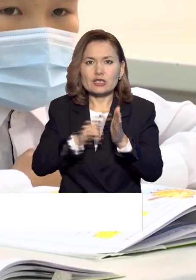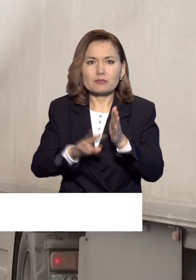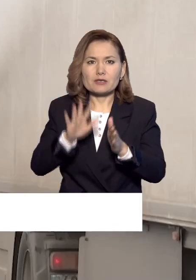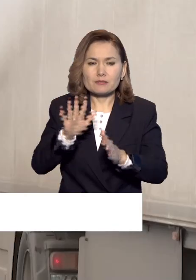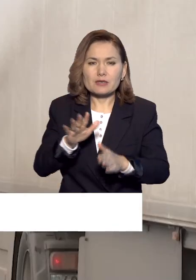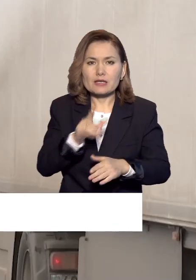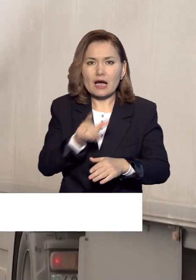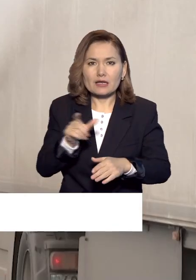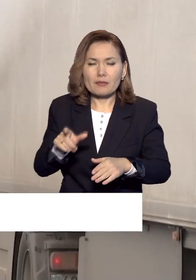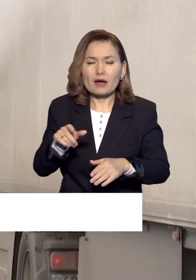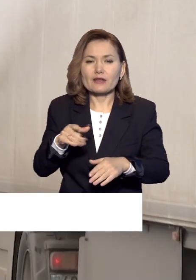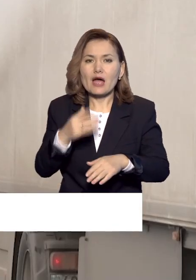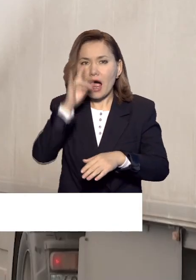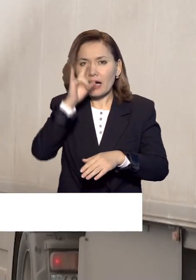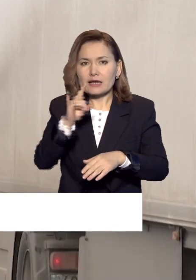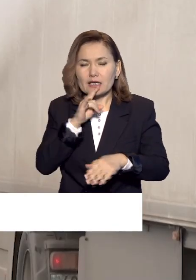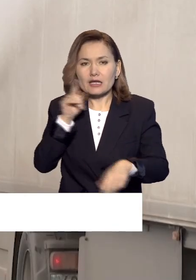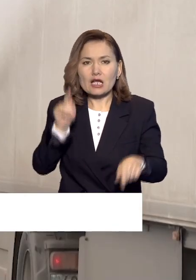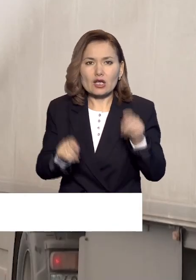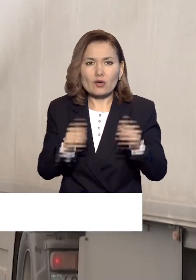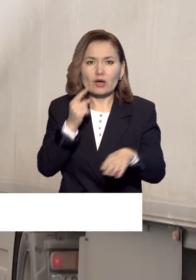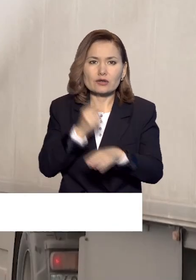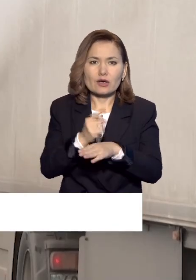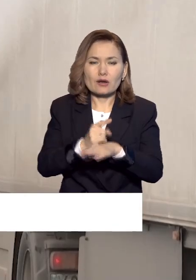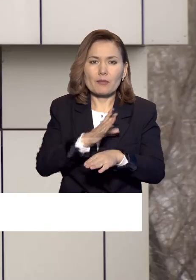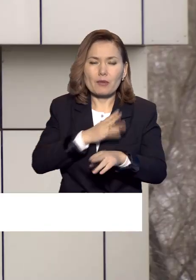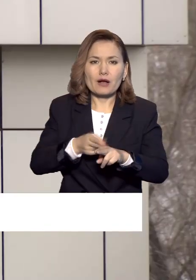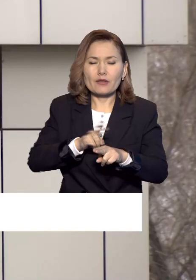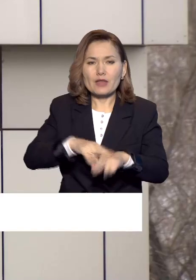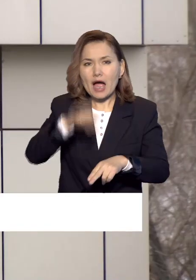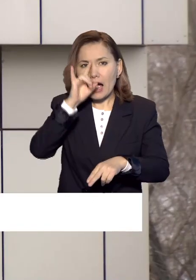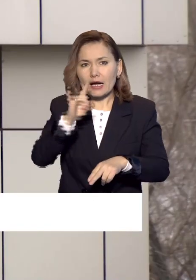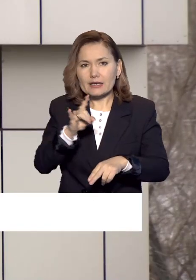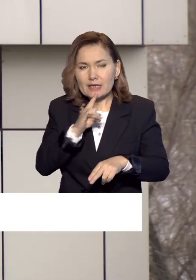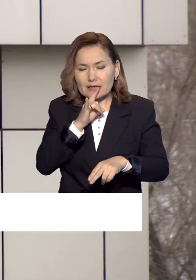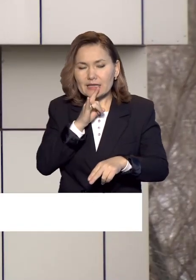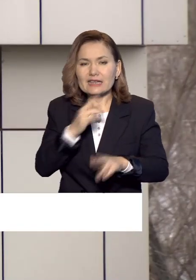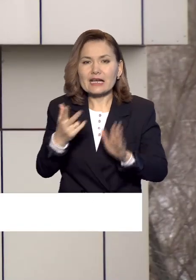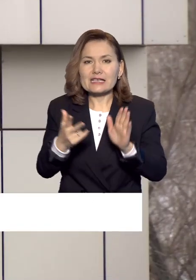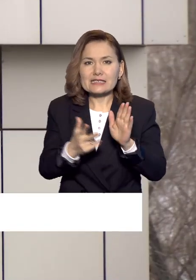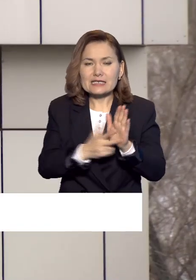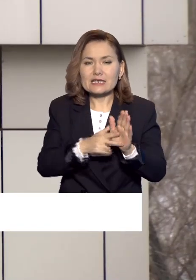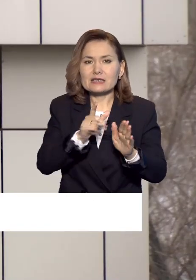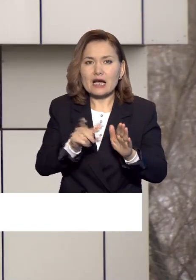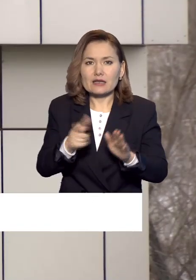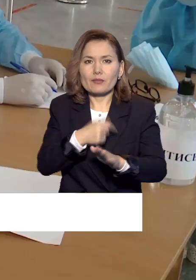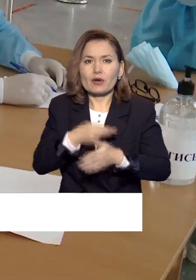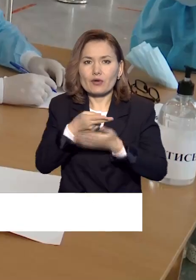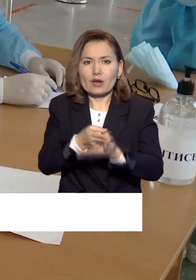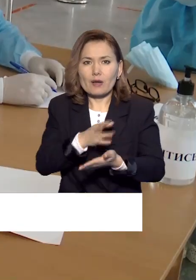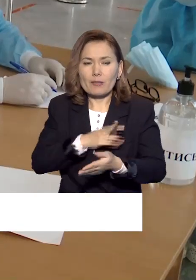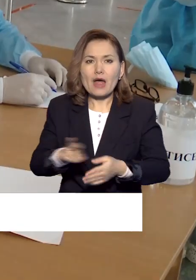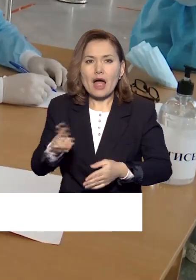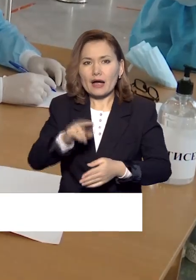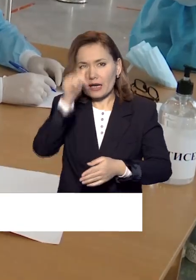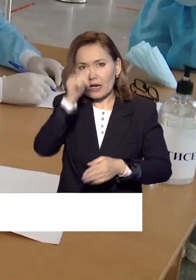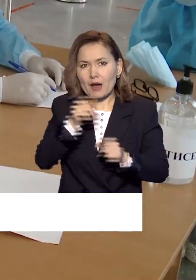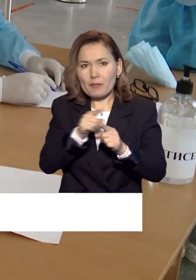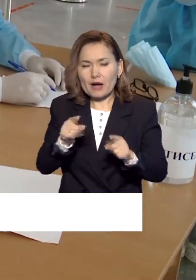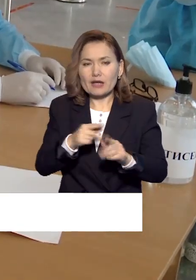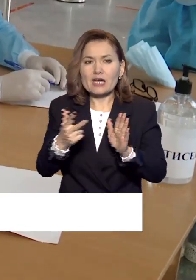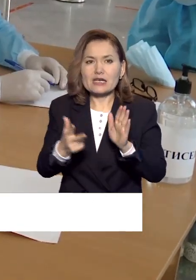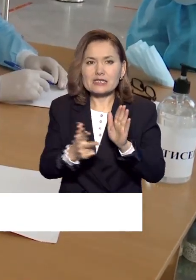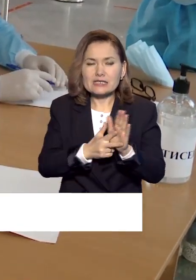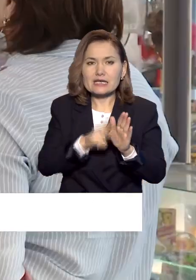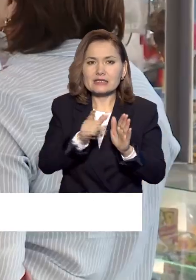елге кіруге тыйым салынды. Ал ауру белгілері анықталған қазақстандық 8 азамат карантинге жатқызылды. Осы қаңтар айында аймақта 8 тұрғын індет